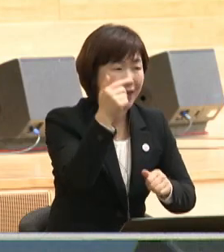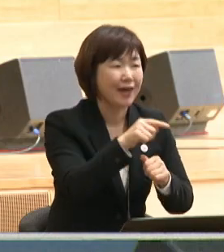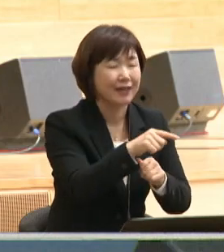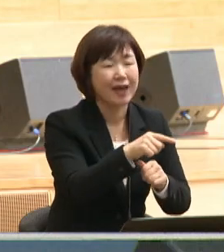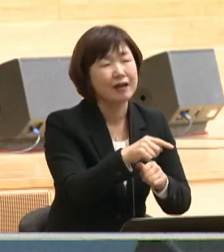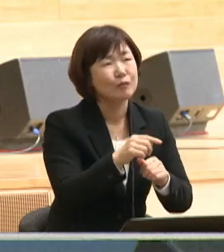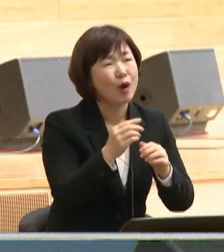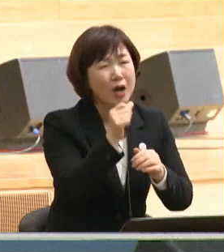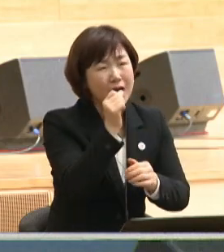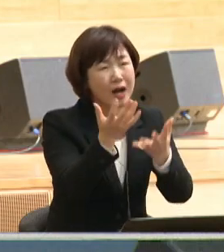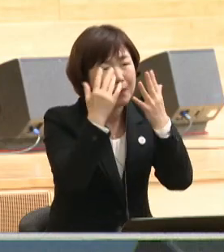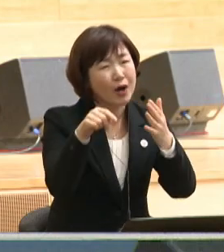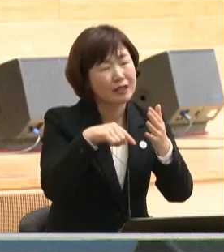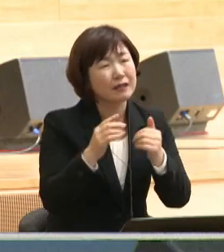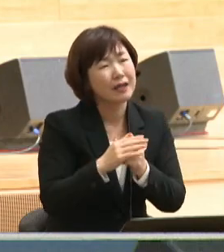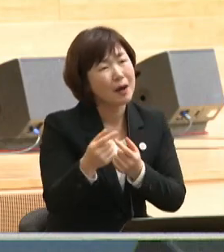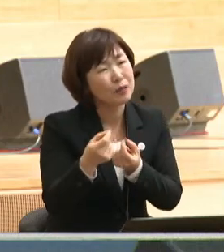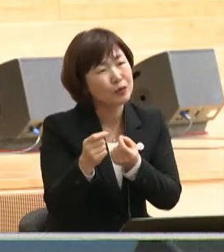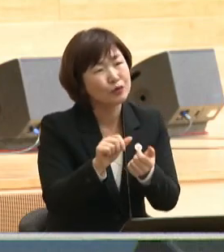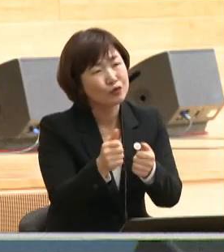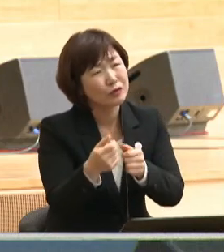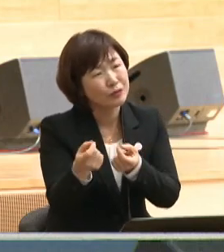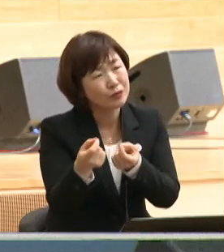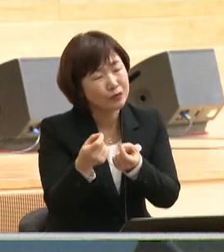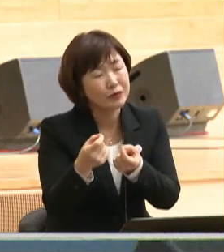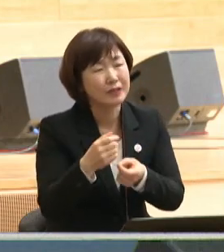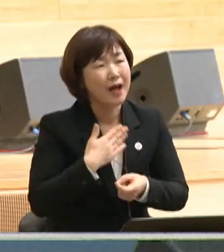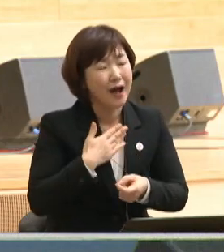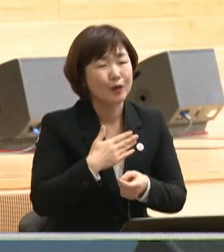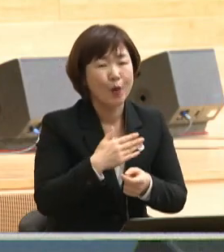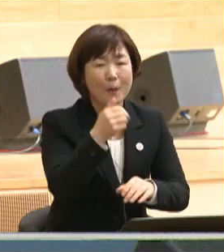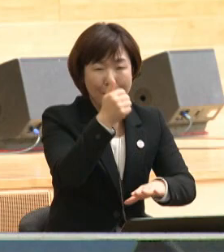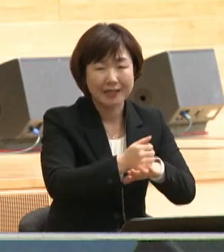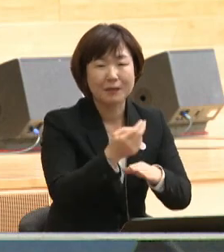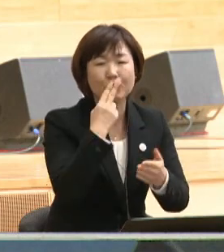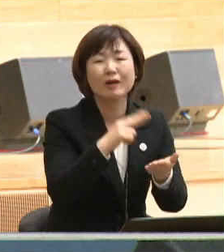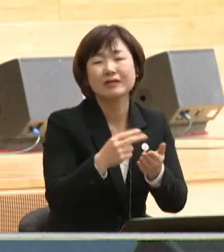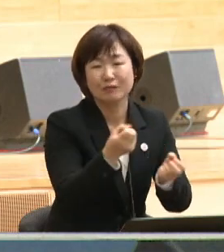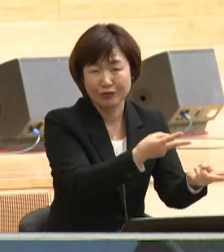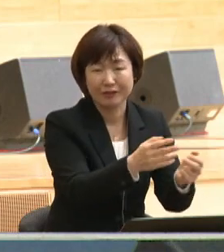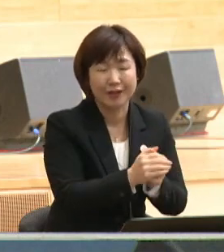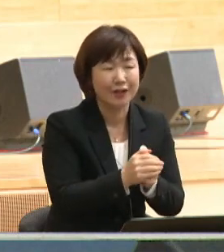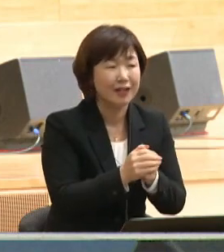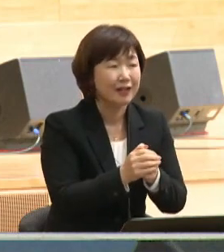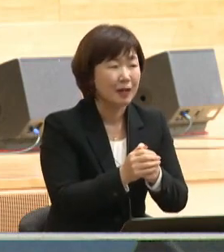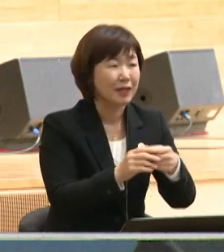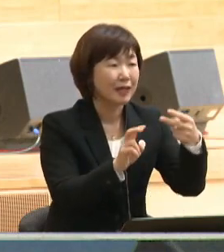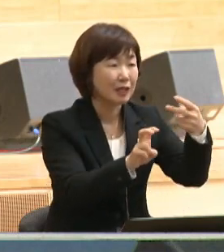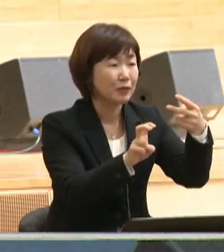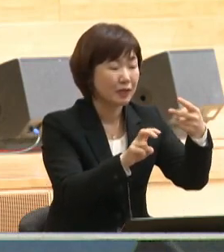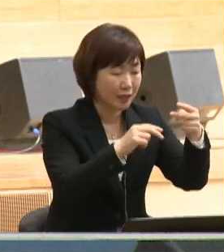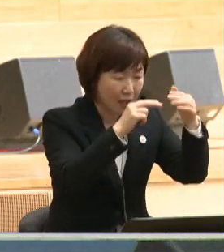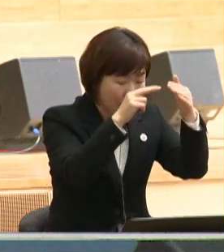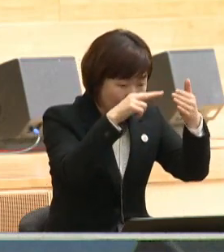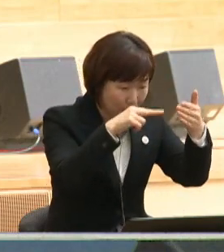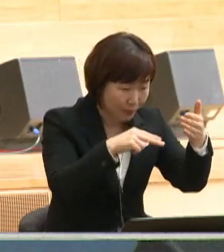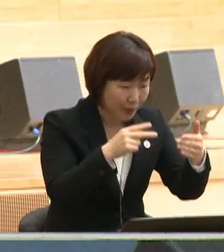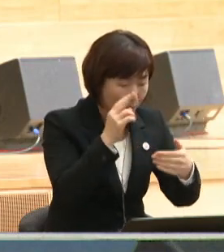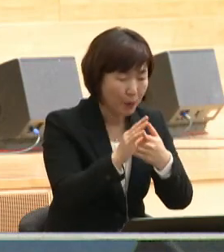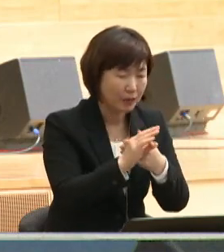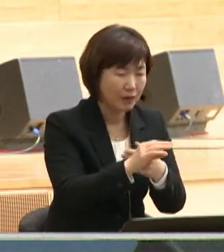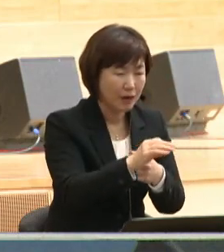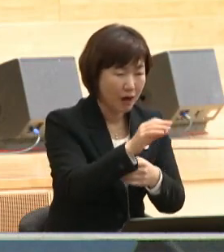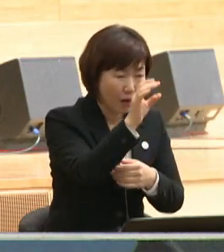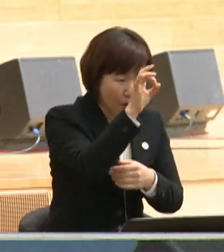예감하며 쓴 바울의 마지막 서신이죠 그래서인지 디모데후서를 쭉 살펴보면 디모데후서 곳곳에는